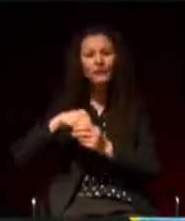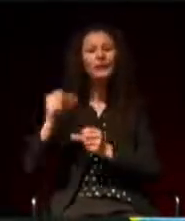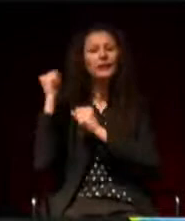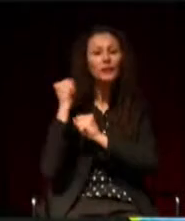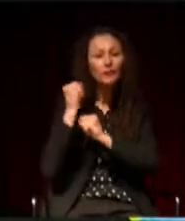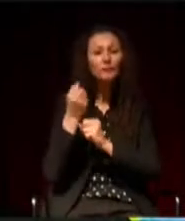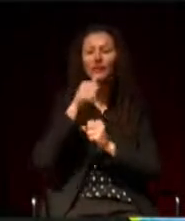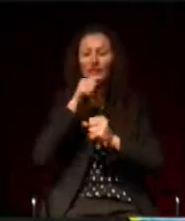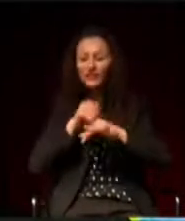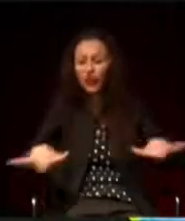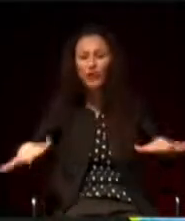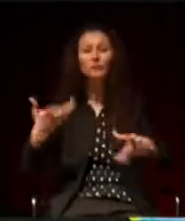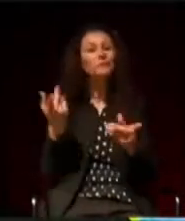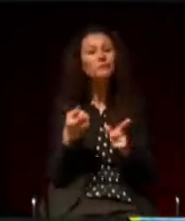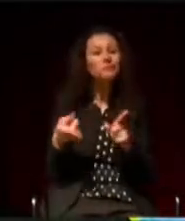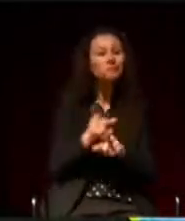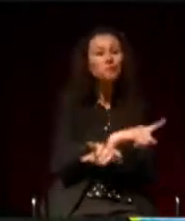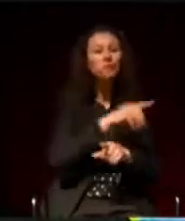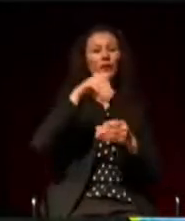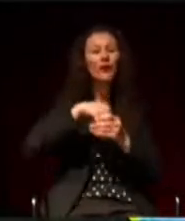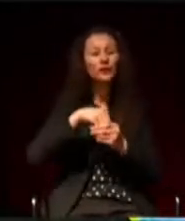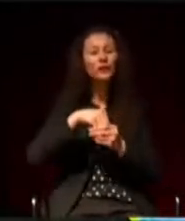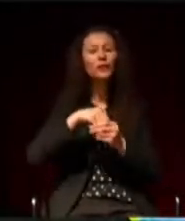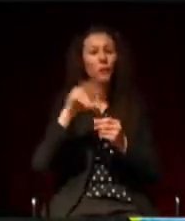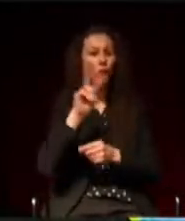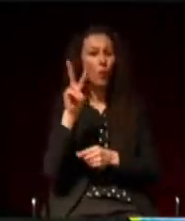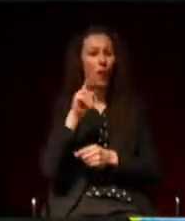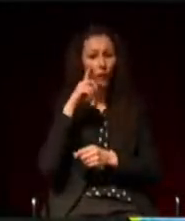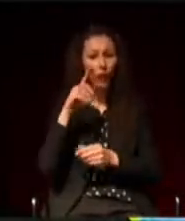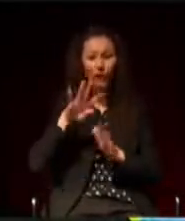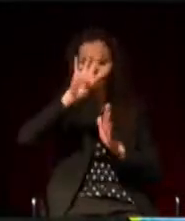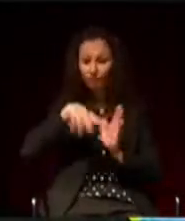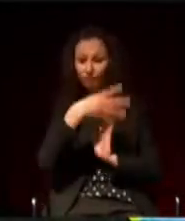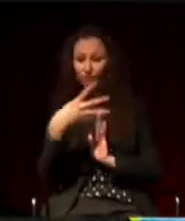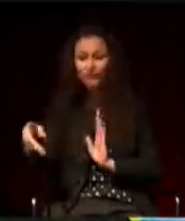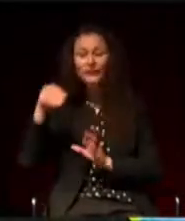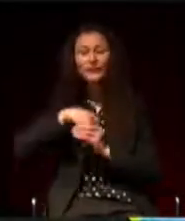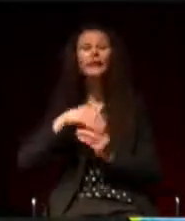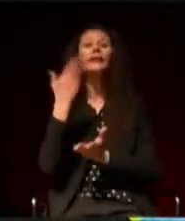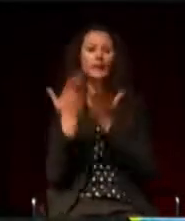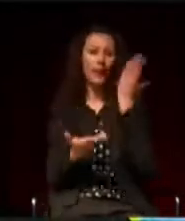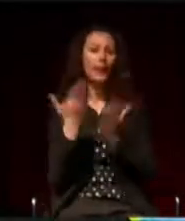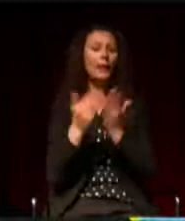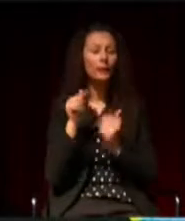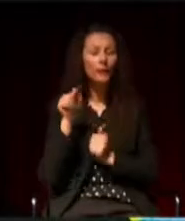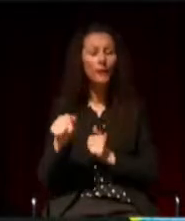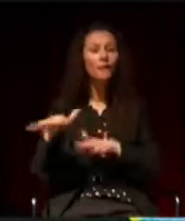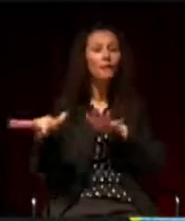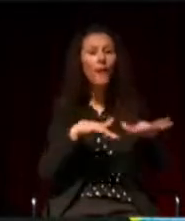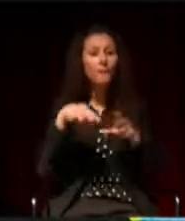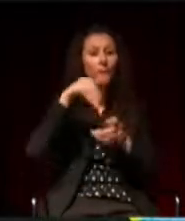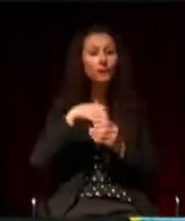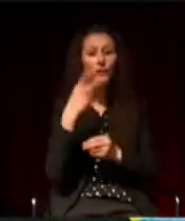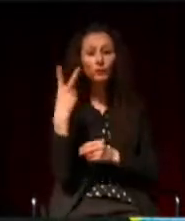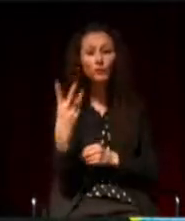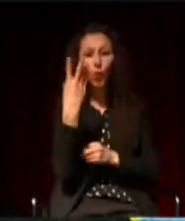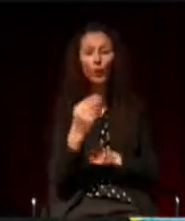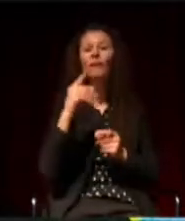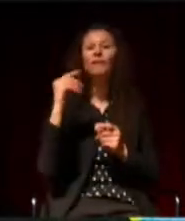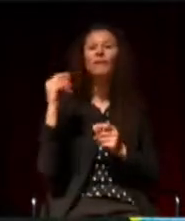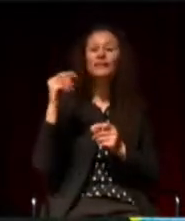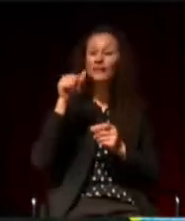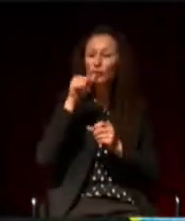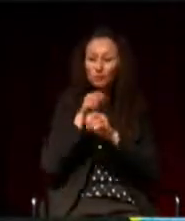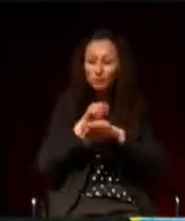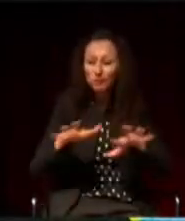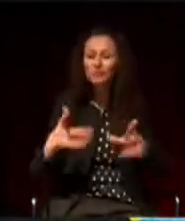gücü, sıvılaşma ve benzeri analiz ve modellemelere dayalı ayrıntılı yapı zemin etkileşimi değerlendirmelerini, deprem etkisi altında taşıma gücü,